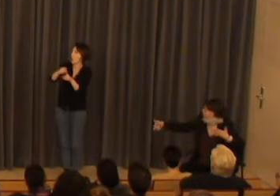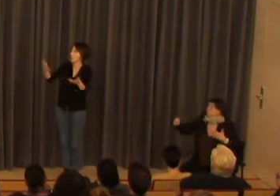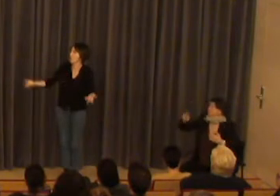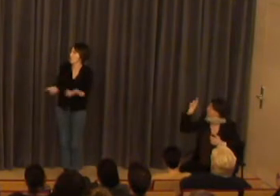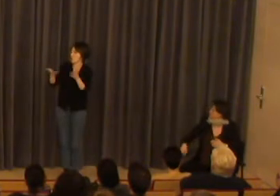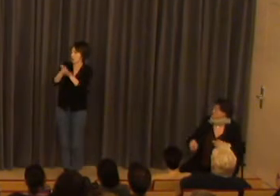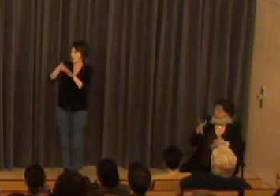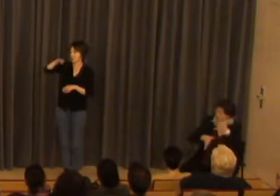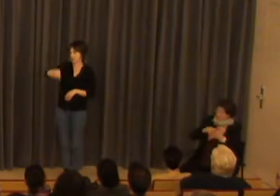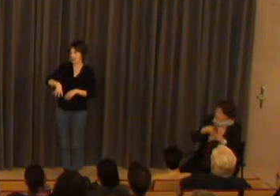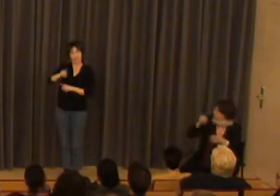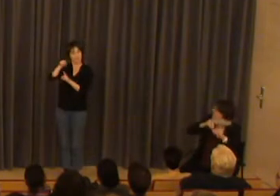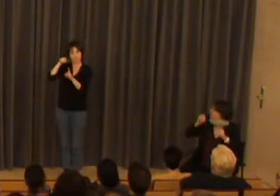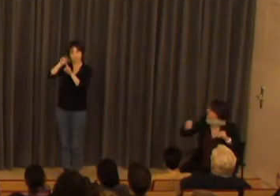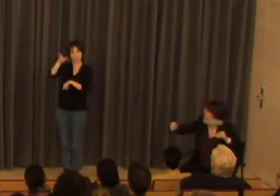catalana.